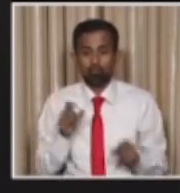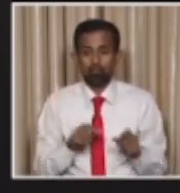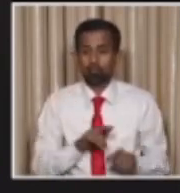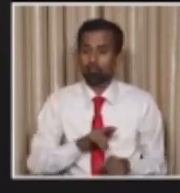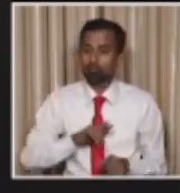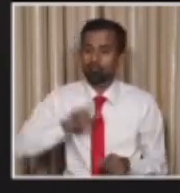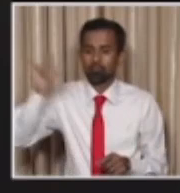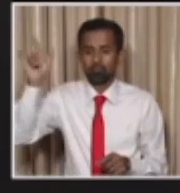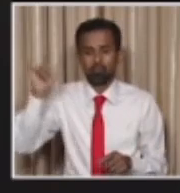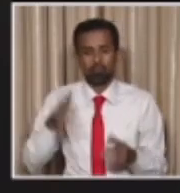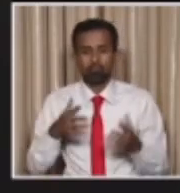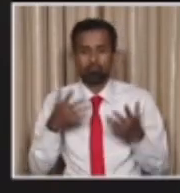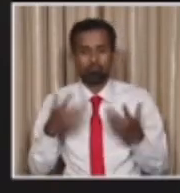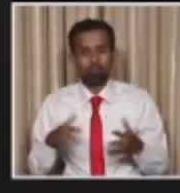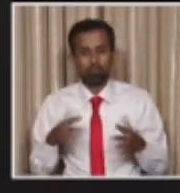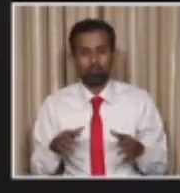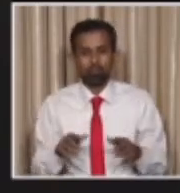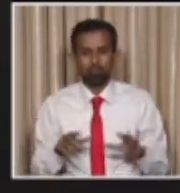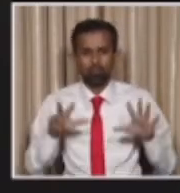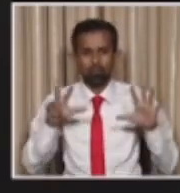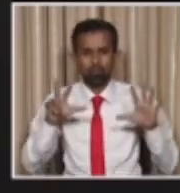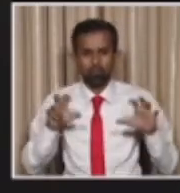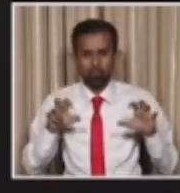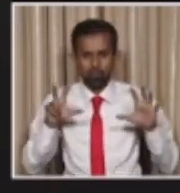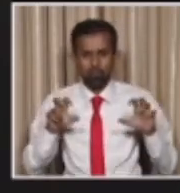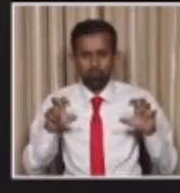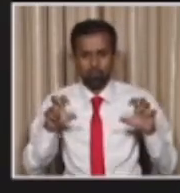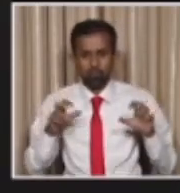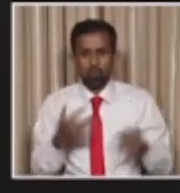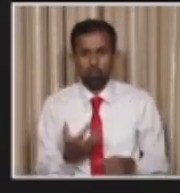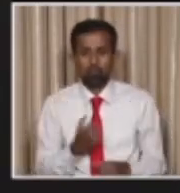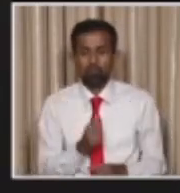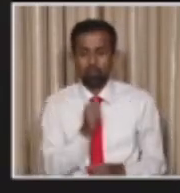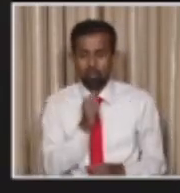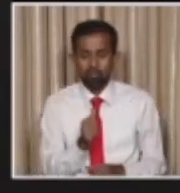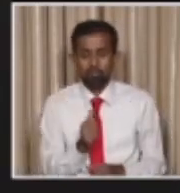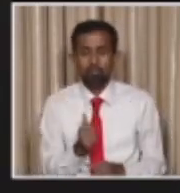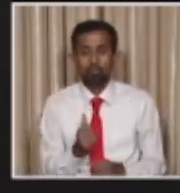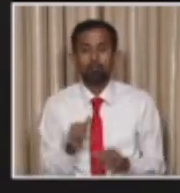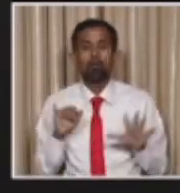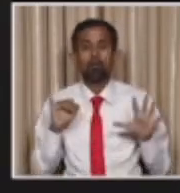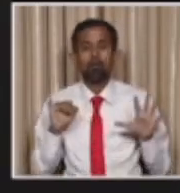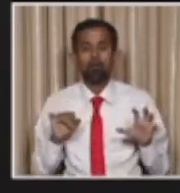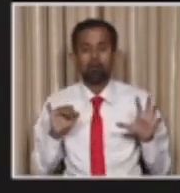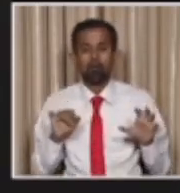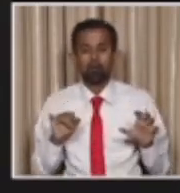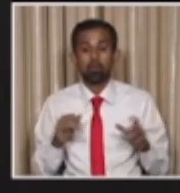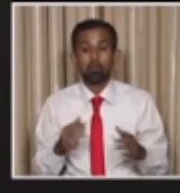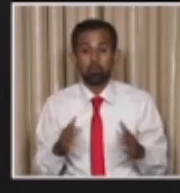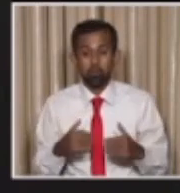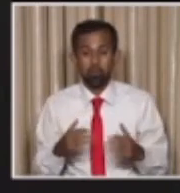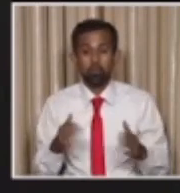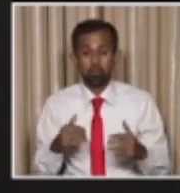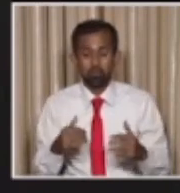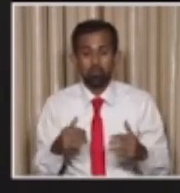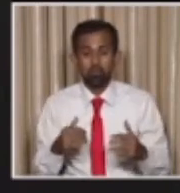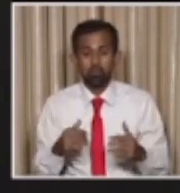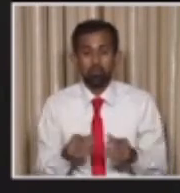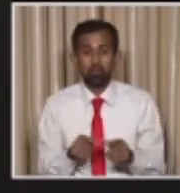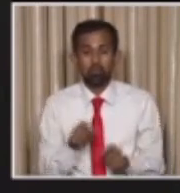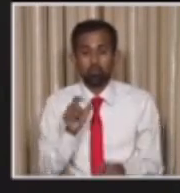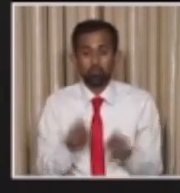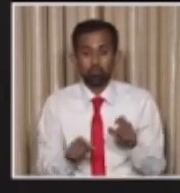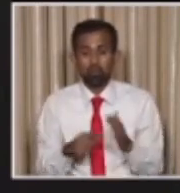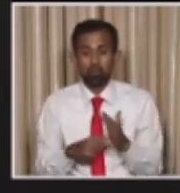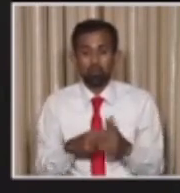විදේශගත වෙලා තියෙනවා. 8000ක් විතර මේ වෙනකොට අවශ්‍යයි. නමුත් දැනට ඉන්නේ 6000ක් විතර. ඉතින් තවදුරටත් මේ කට්ටිය මේ